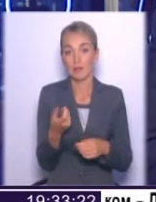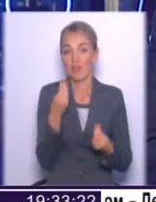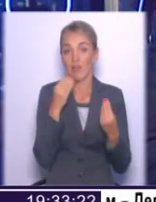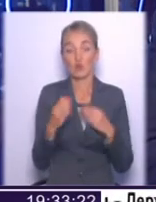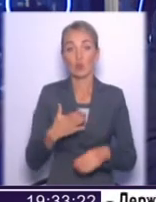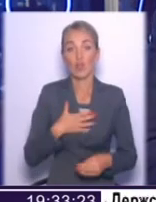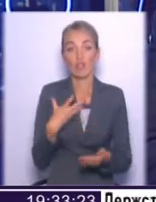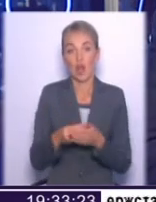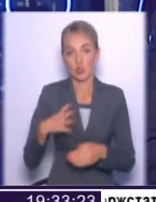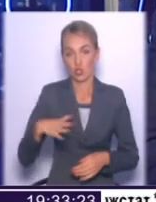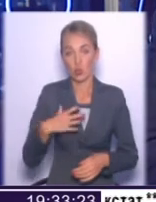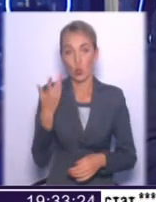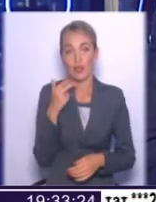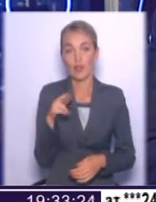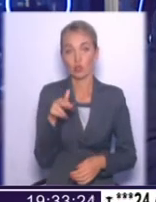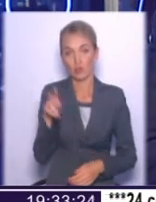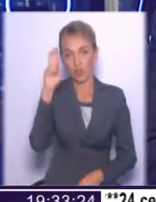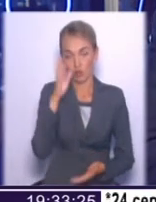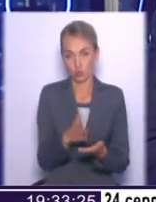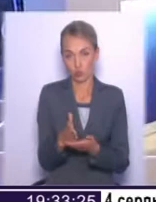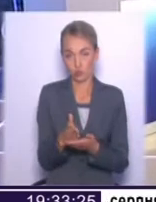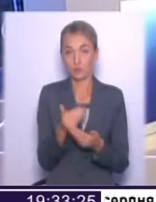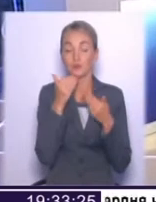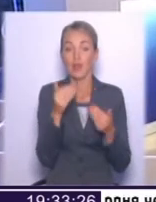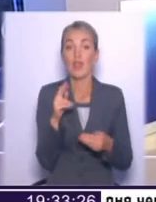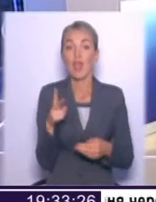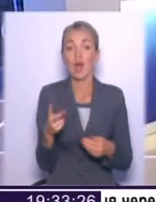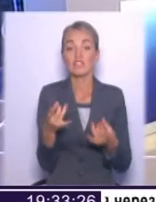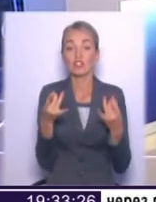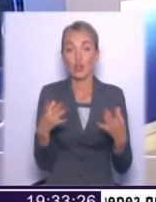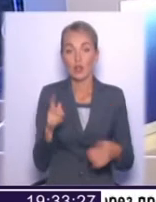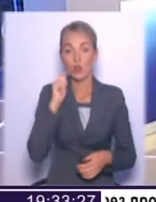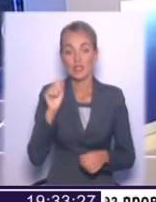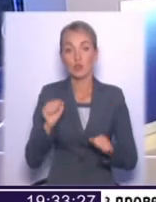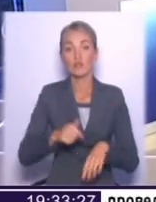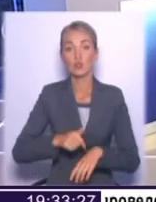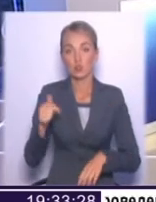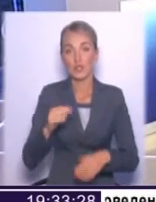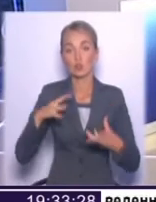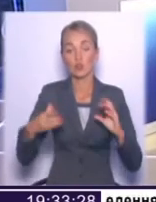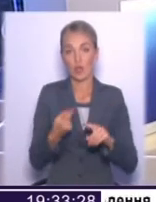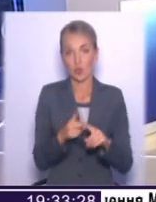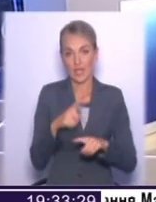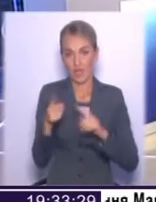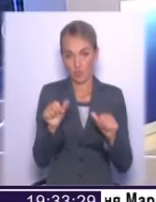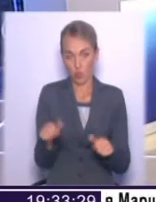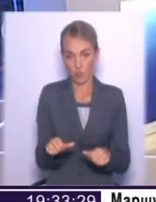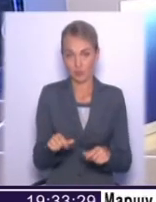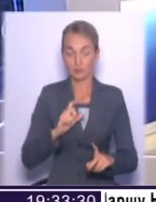коли я йшов на державну службу. Як звичайні українці можуть відчути результати оцієї реформи? Кожного